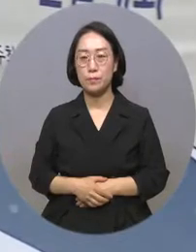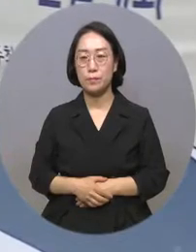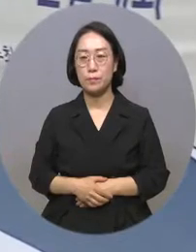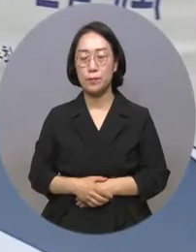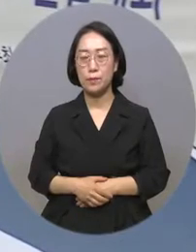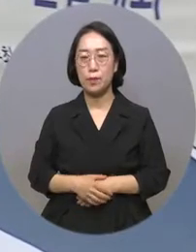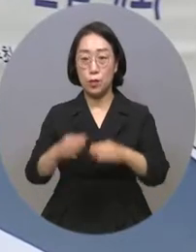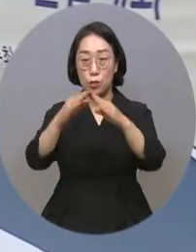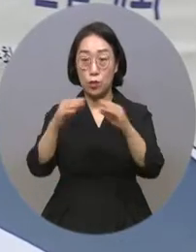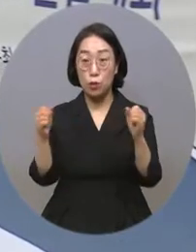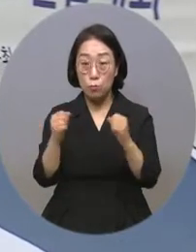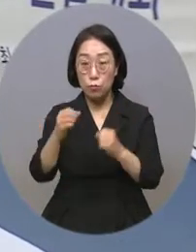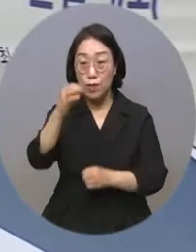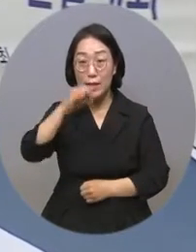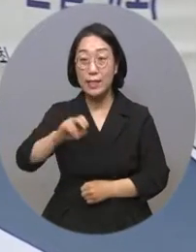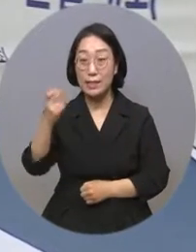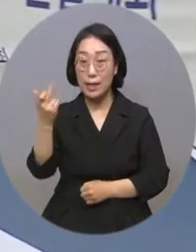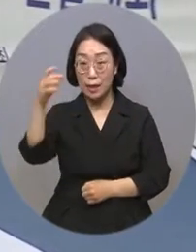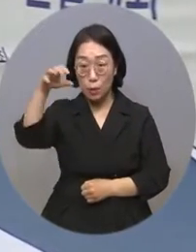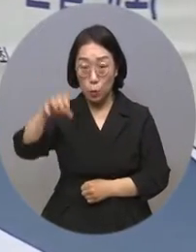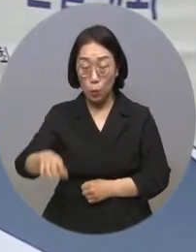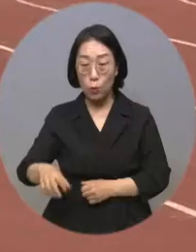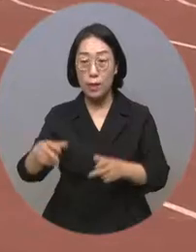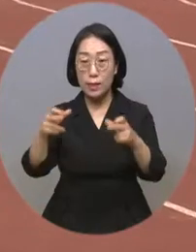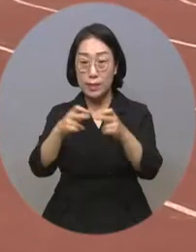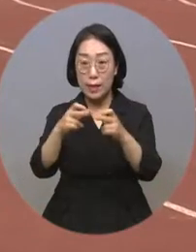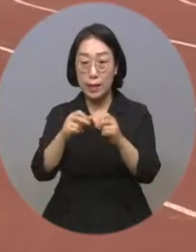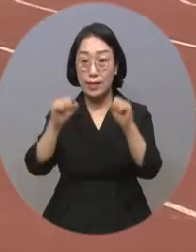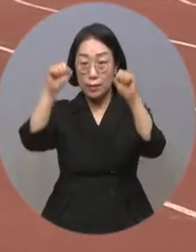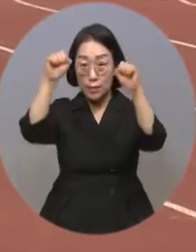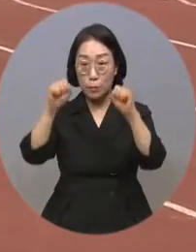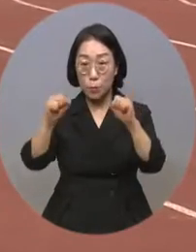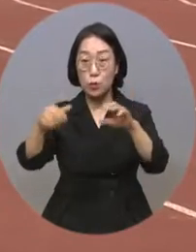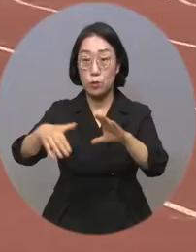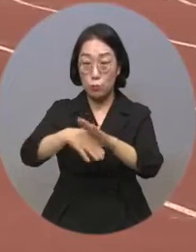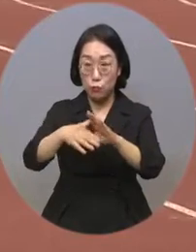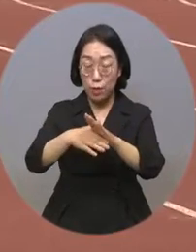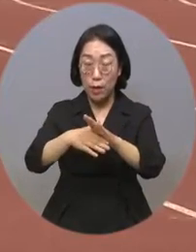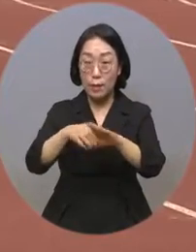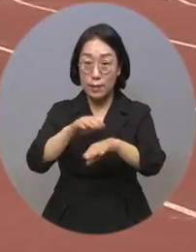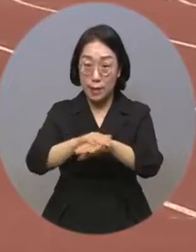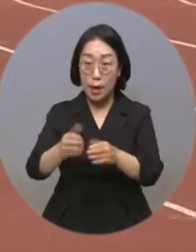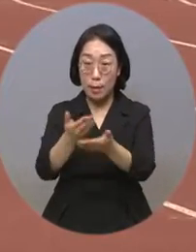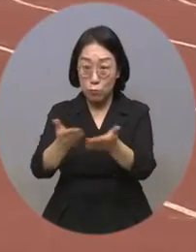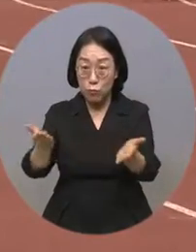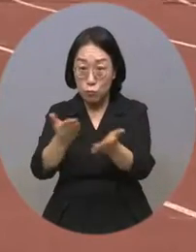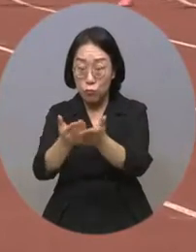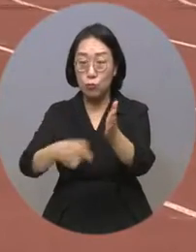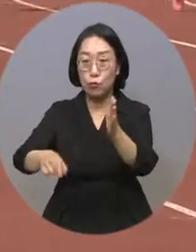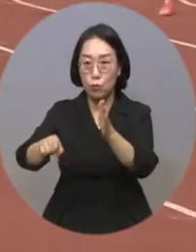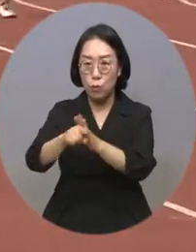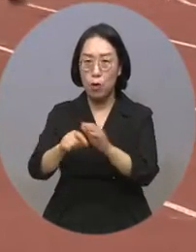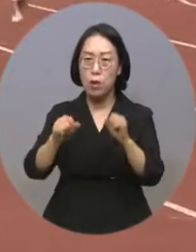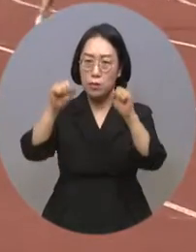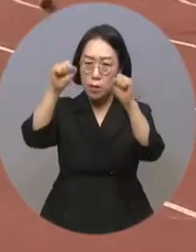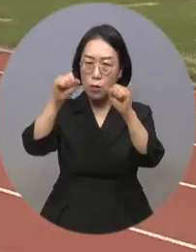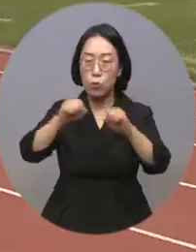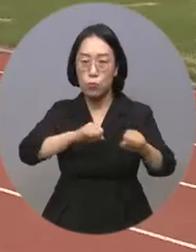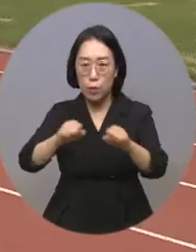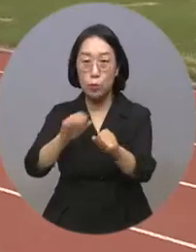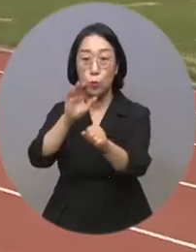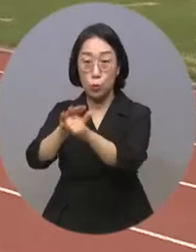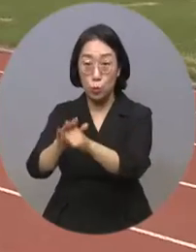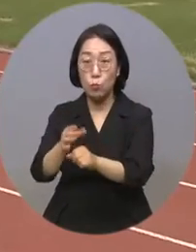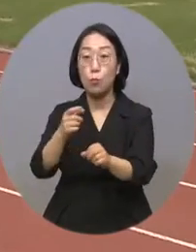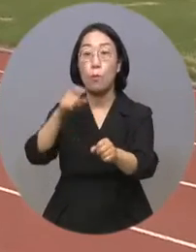전북 익산시 에서는 장애인 스포츠 문화를 활성화하고 코로나 입으로 침체돼 있던 체육활동에 활력을 되찾기